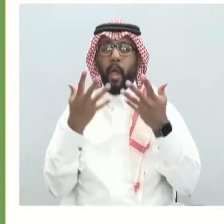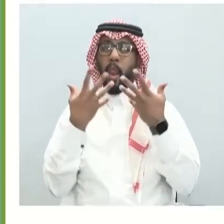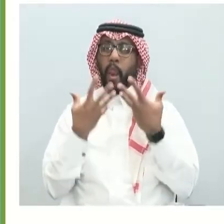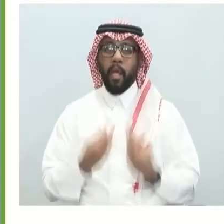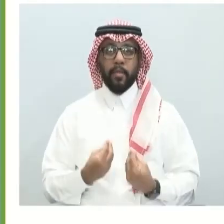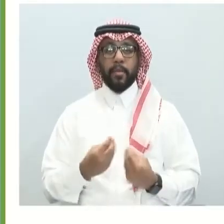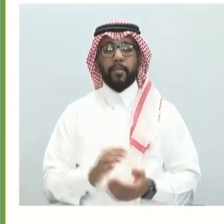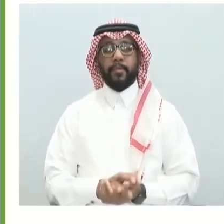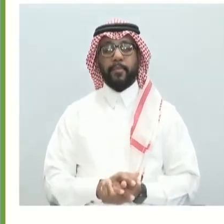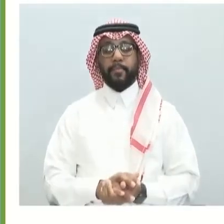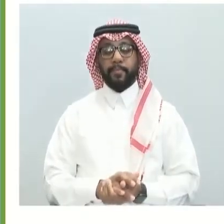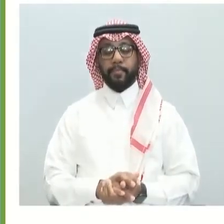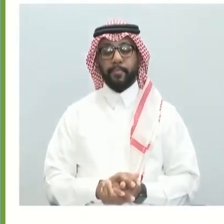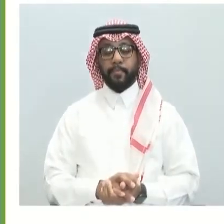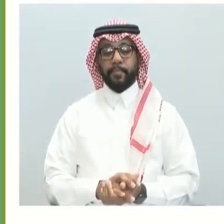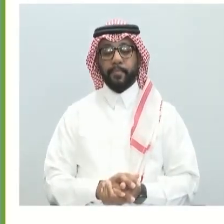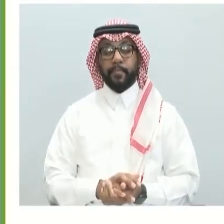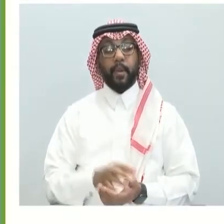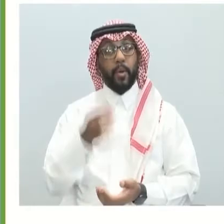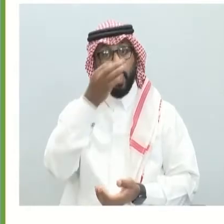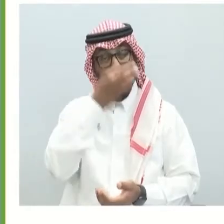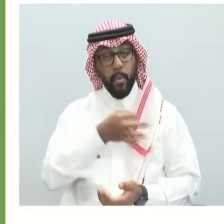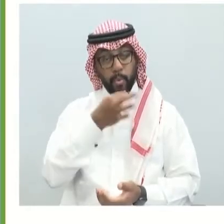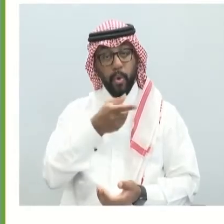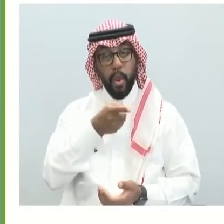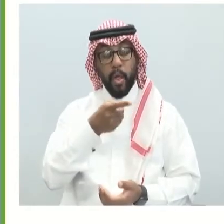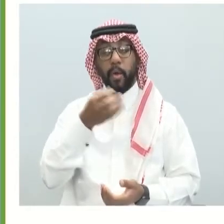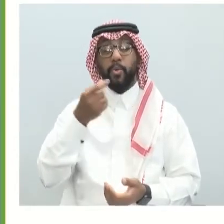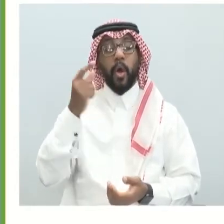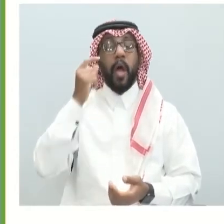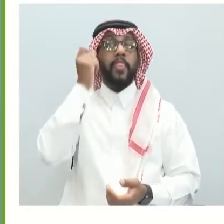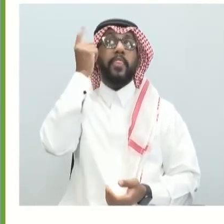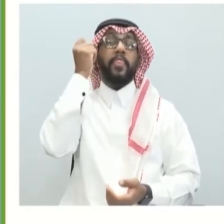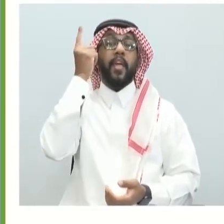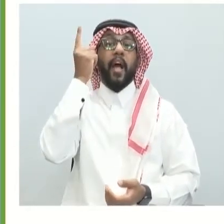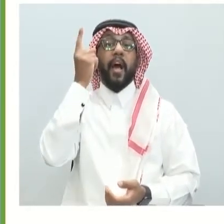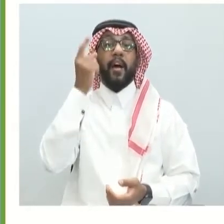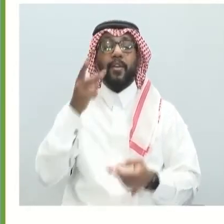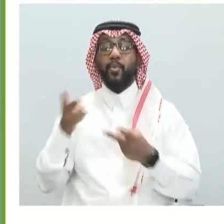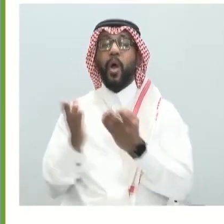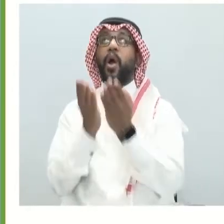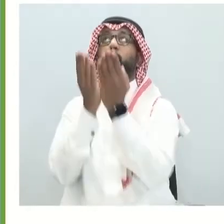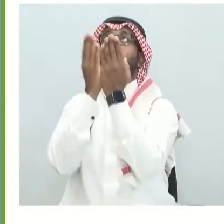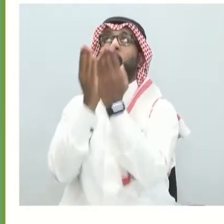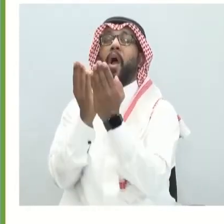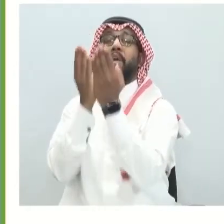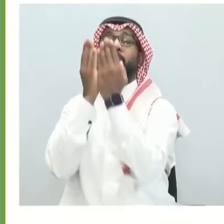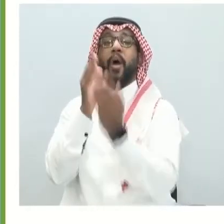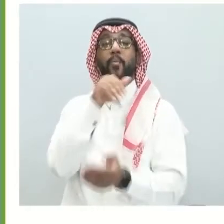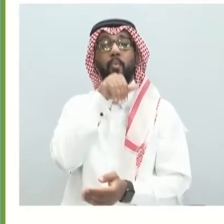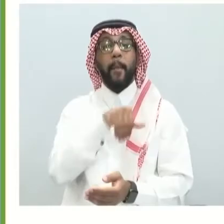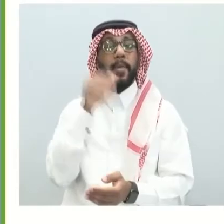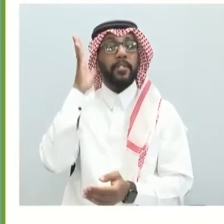ولا ننسى ترديد اذكار النوم الوارده عن نبينا محمد صلى الله عليه